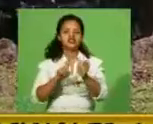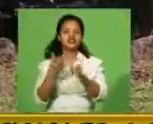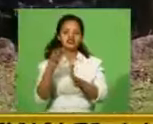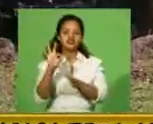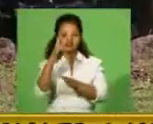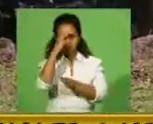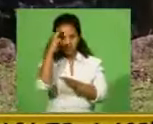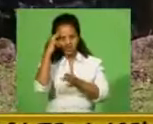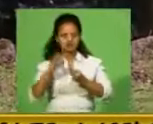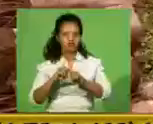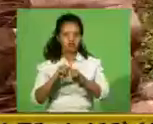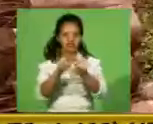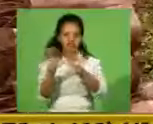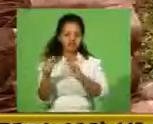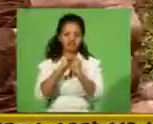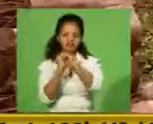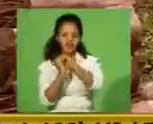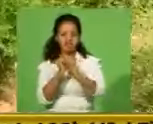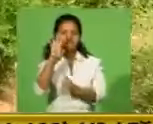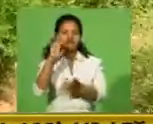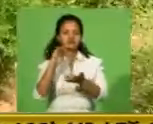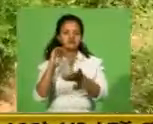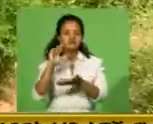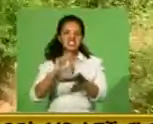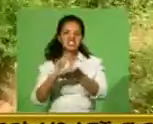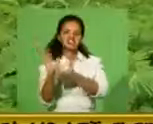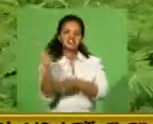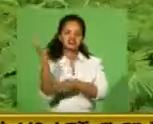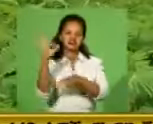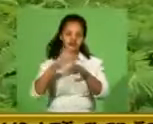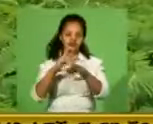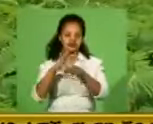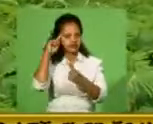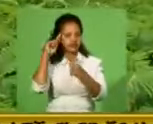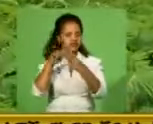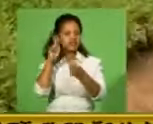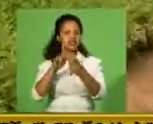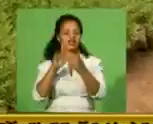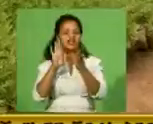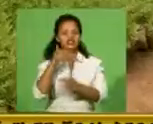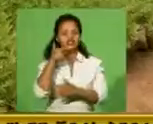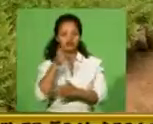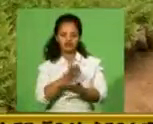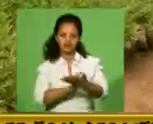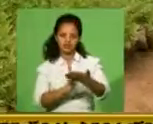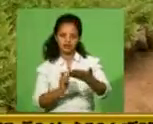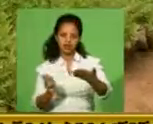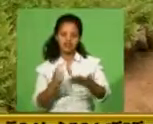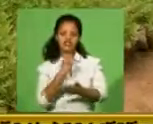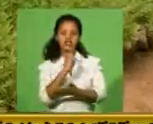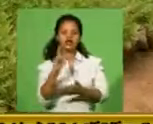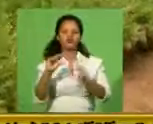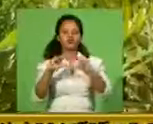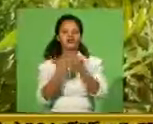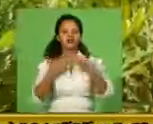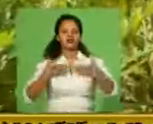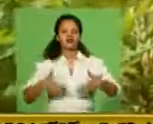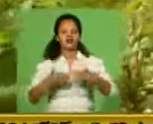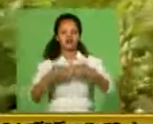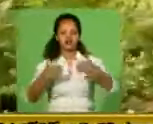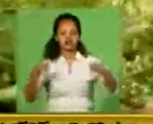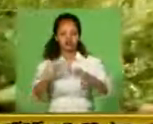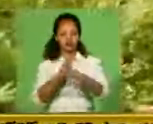ጋር እየተፋለመንም ቢሆን 5 ቢሊዮን ችግኞችን የመትከል እቅዳችንን እናሳካለንም ሲሉም ጽፏል። እያንዳንዱ ቤተሰብ አካላዊ ርቀቱን